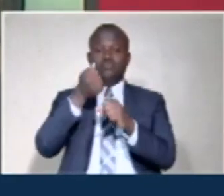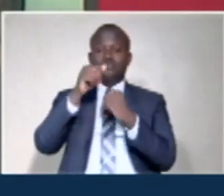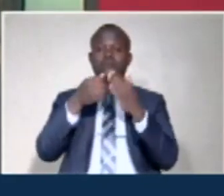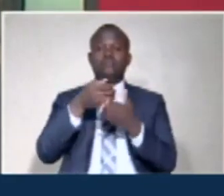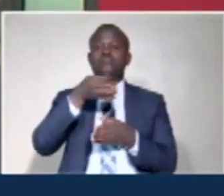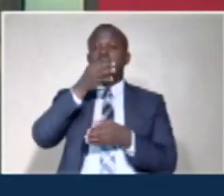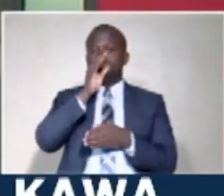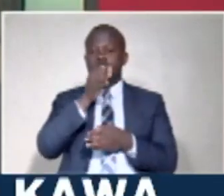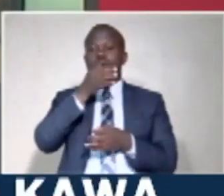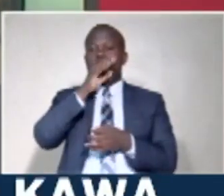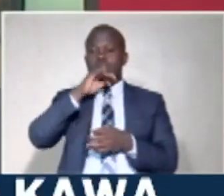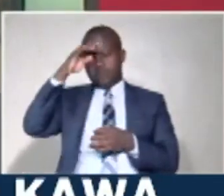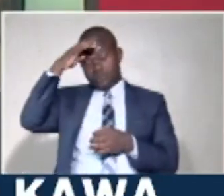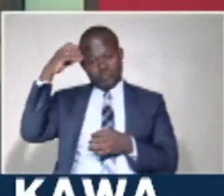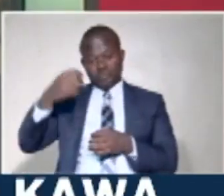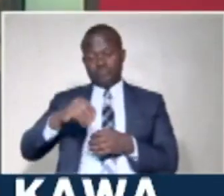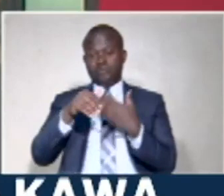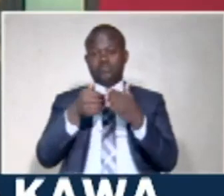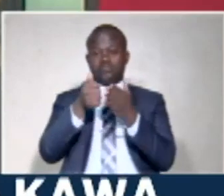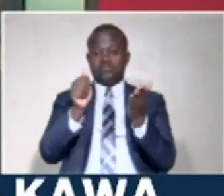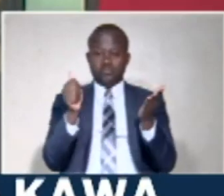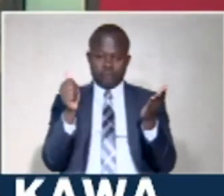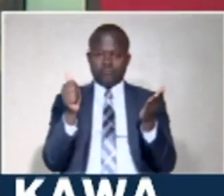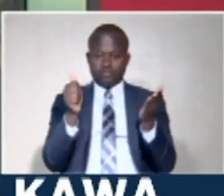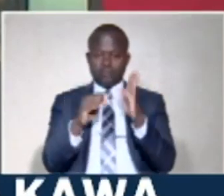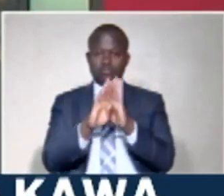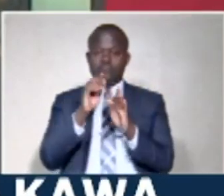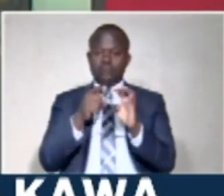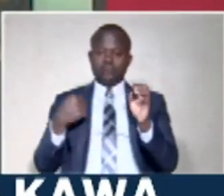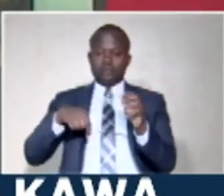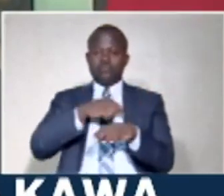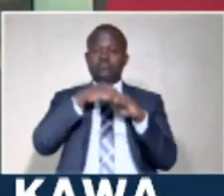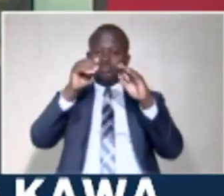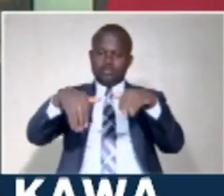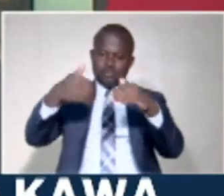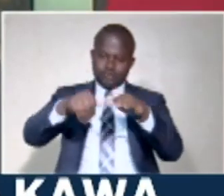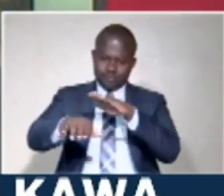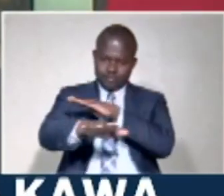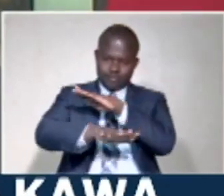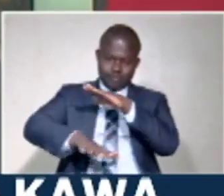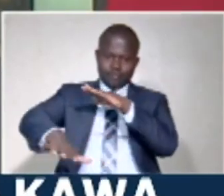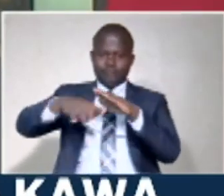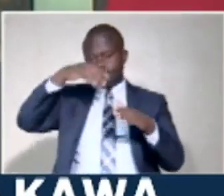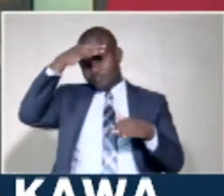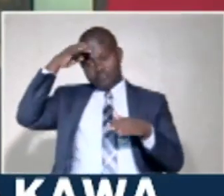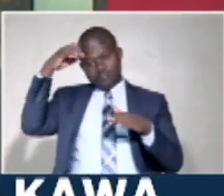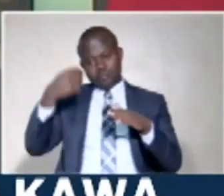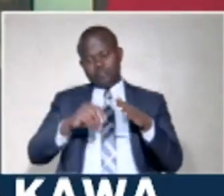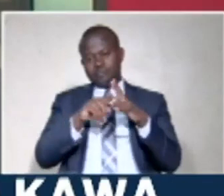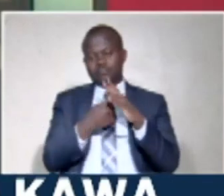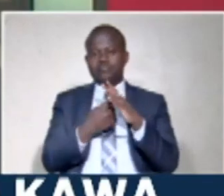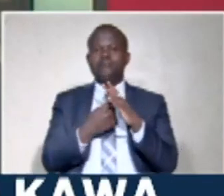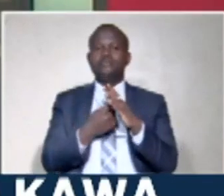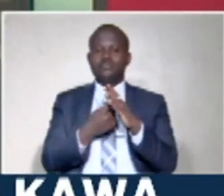yabayinywa batayivunikiye ugasanga mu wenda batera imbere ariko umuhinzi nyirizina uvunika guhera ku